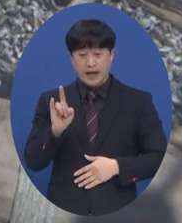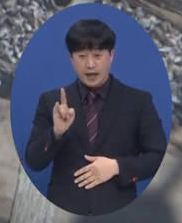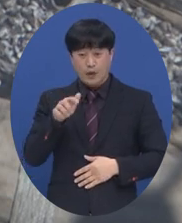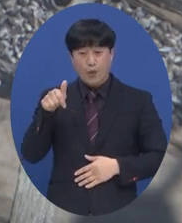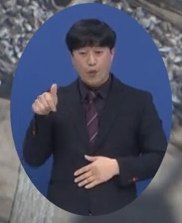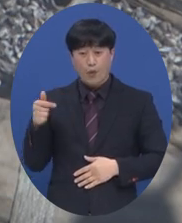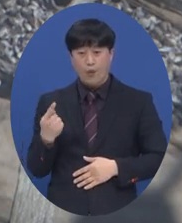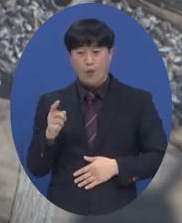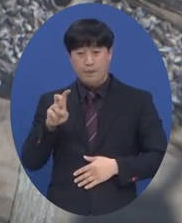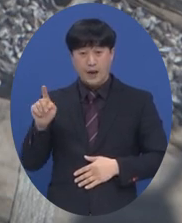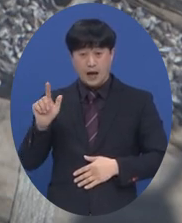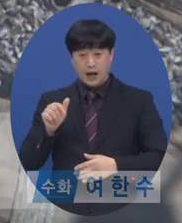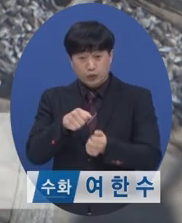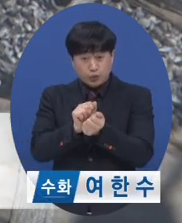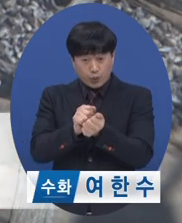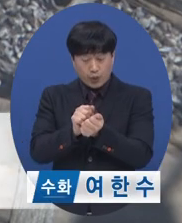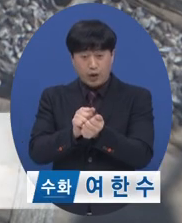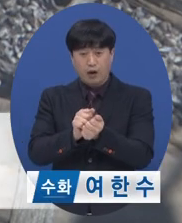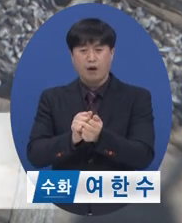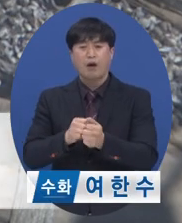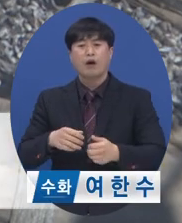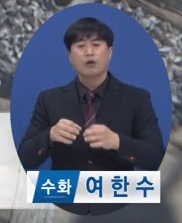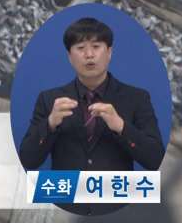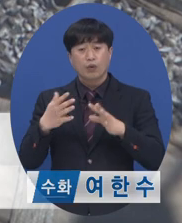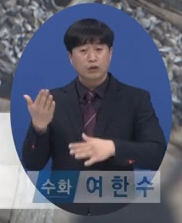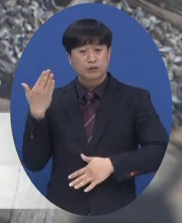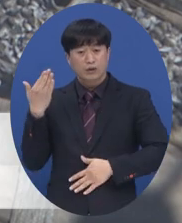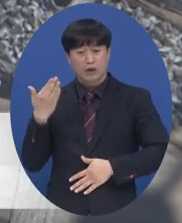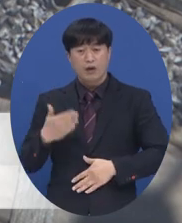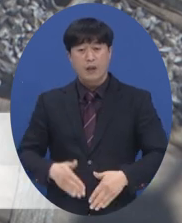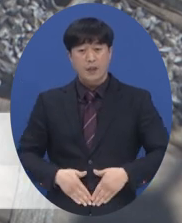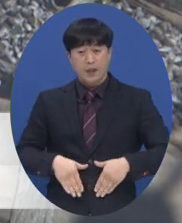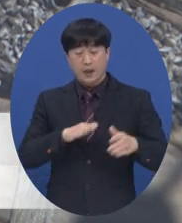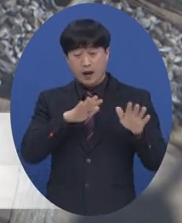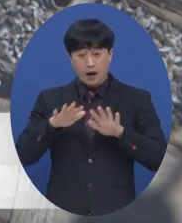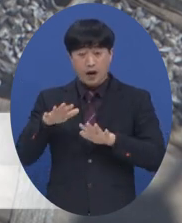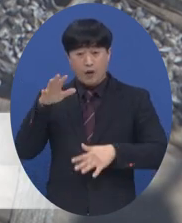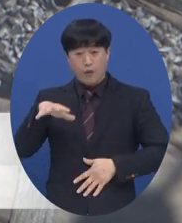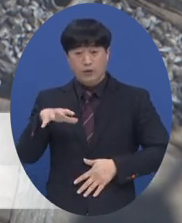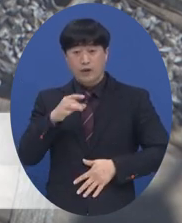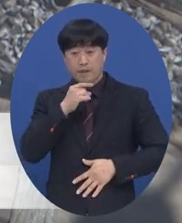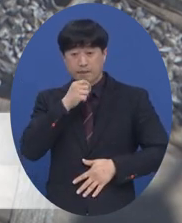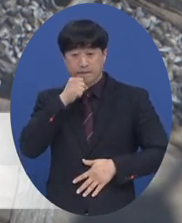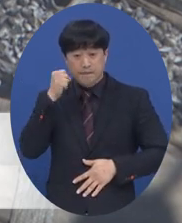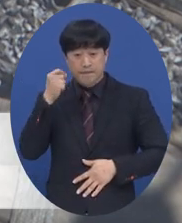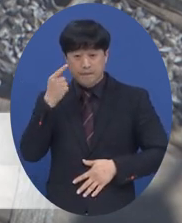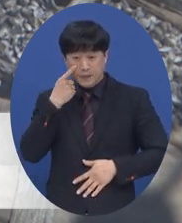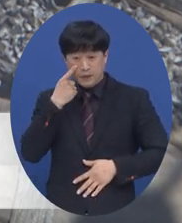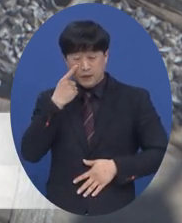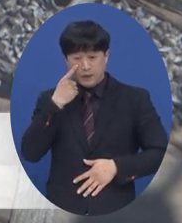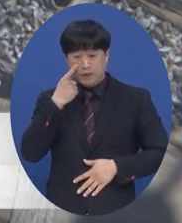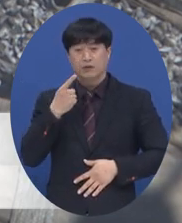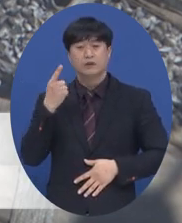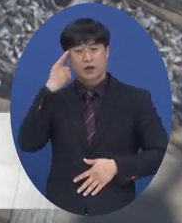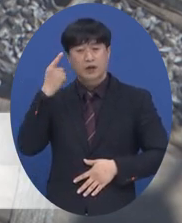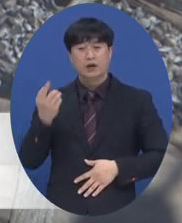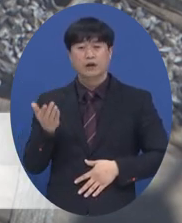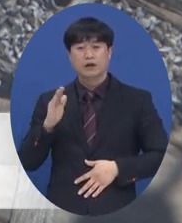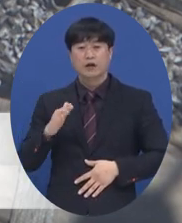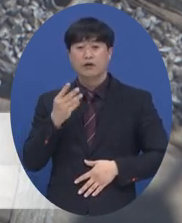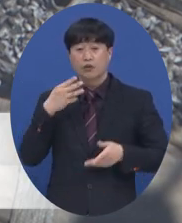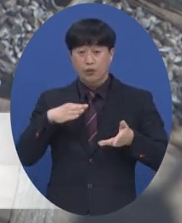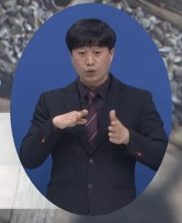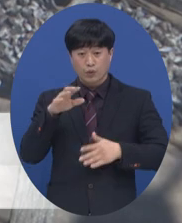새꼬막하면 그동안은 남해에서 주로 맛볼 수 있는 겨울철 별미로만 떠올리셨을 텐데요. 경기 바다에서 생산량이 눈에 띄게